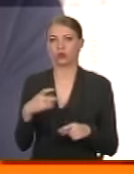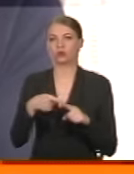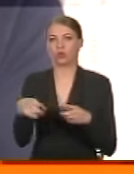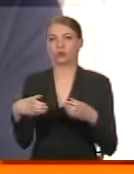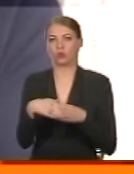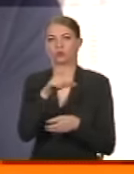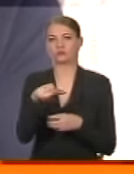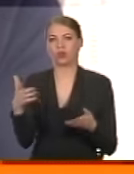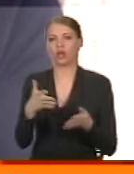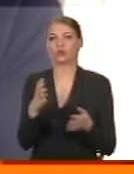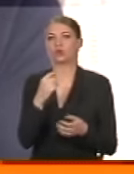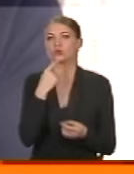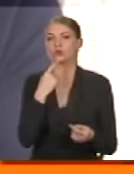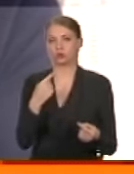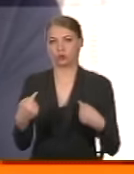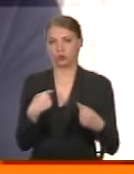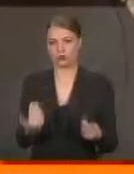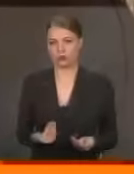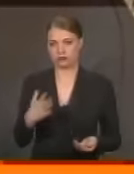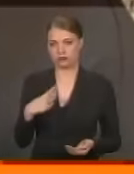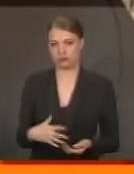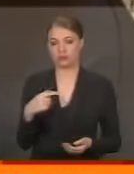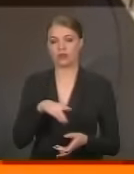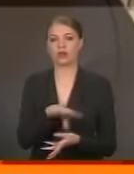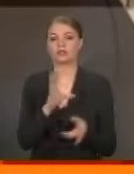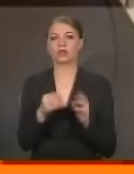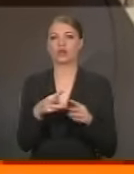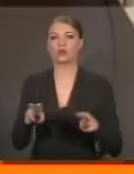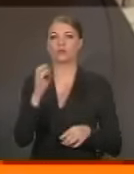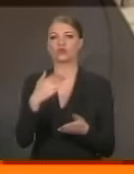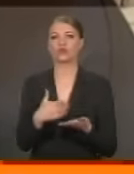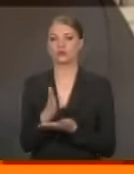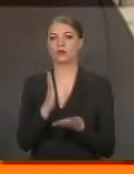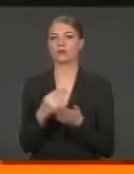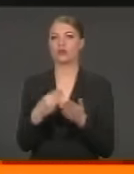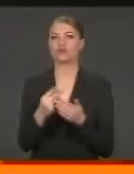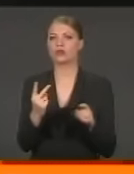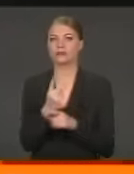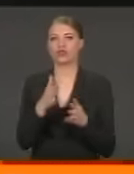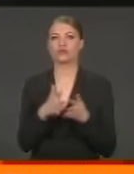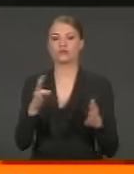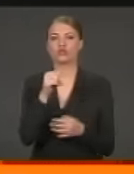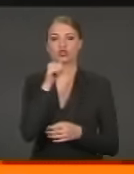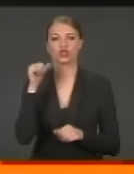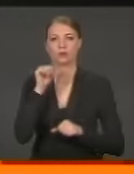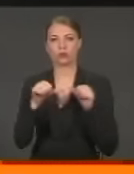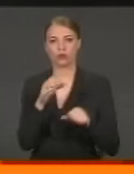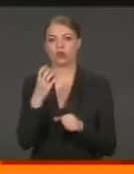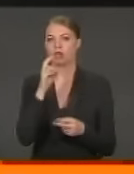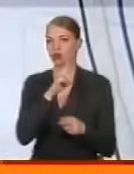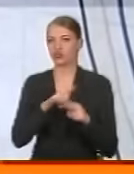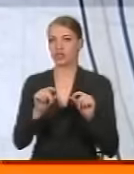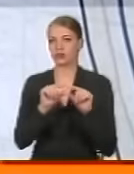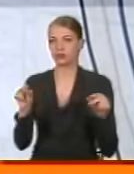групу населення, яка з трудом зводить кінці з кінцями. Загалом Мінсоцполітики має бюджет удвічі більше, ніж минулого року. Однак щезла